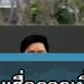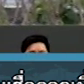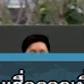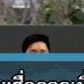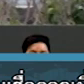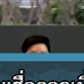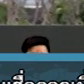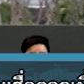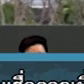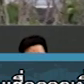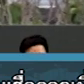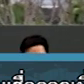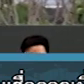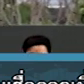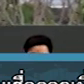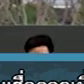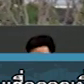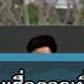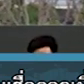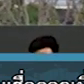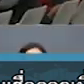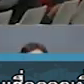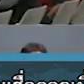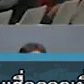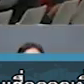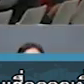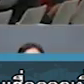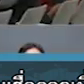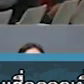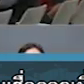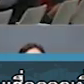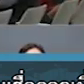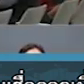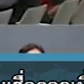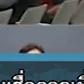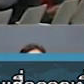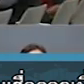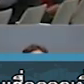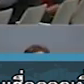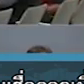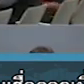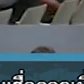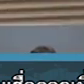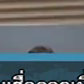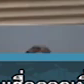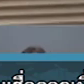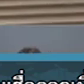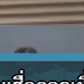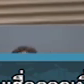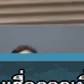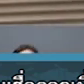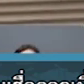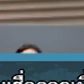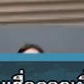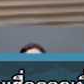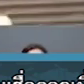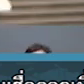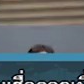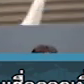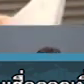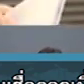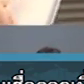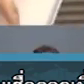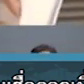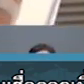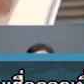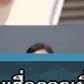ยมีโครงการสินเชื่อเพื่อรองรับมาตรการกระตุ้นเศรษฐกิจดังกล่าวนะครับซึ่งก็เชื่อว่าจะส